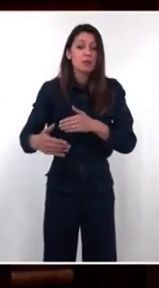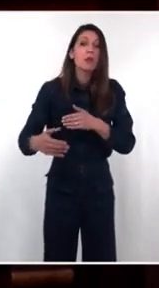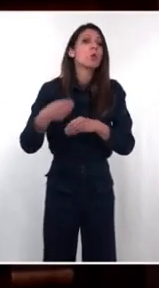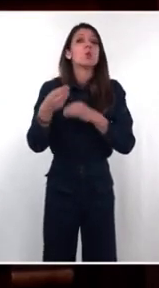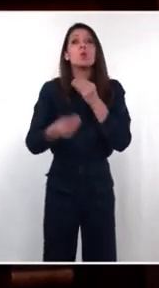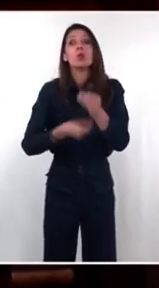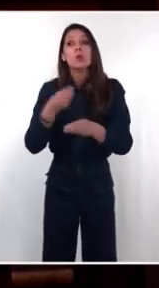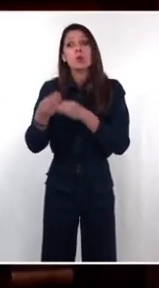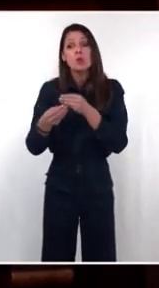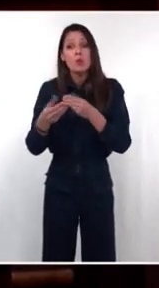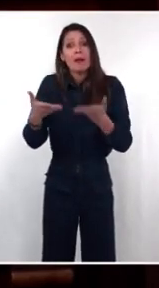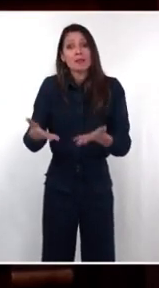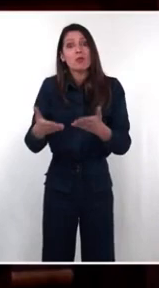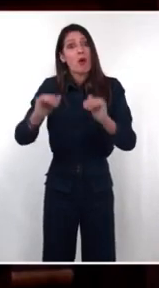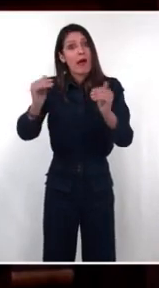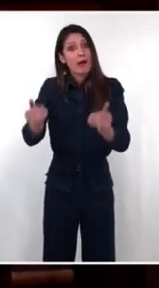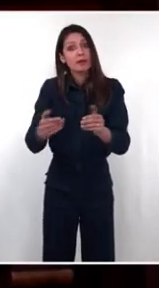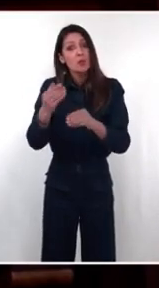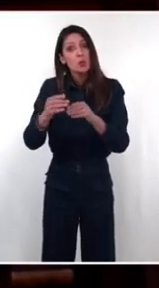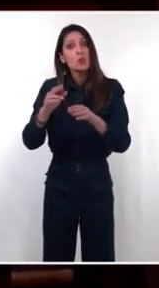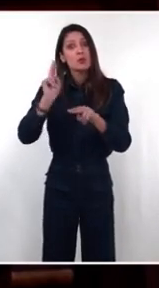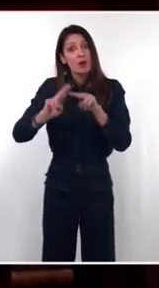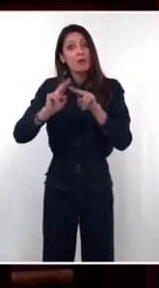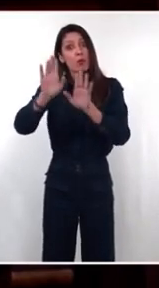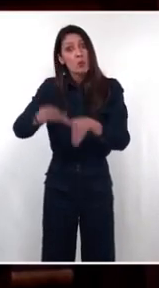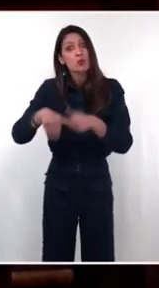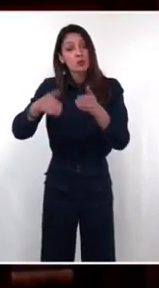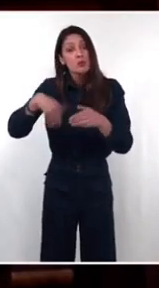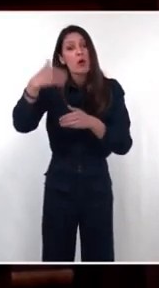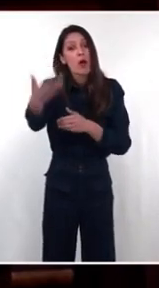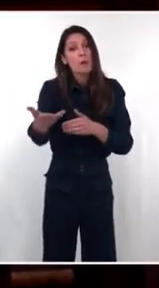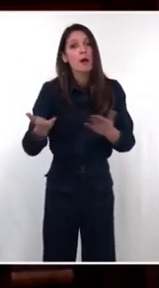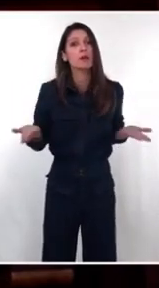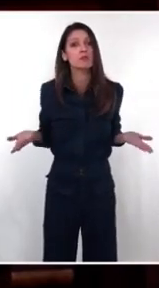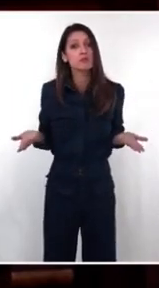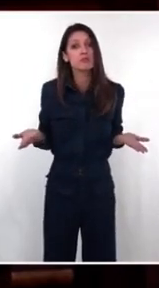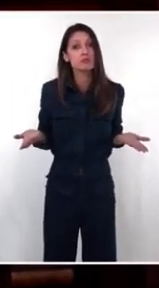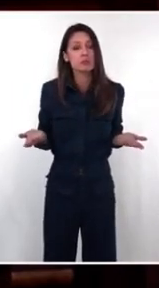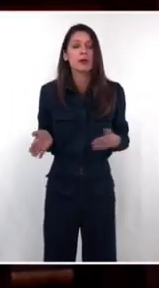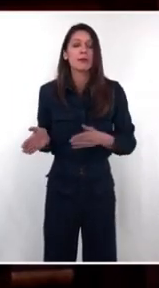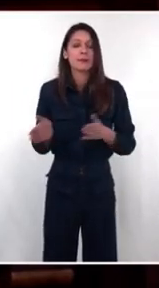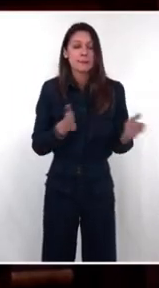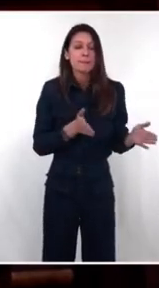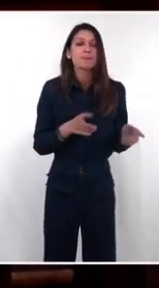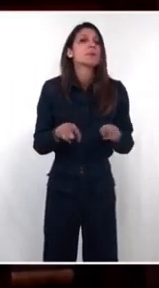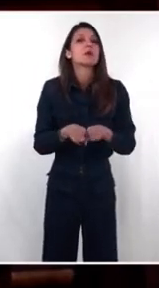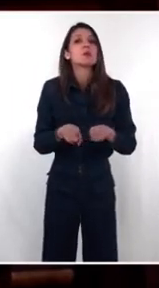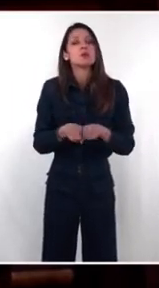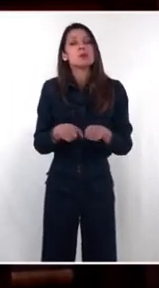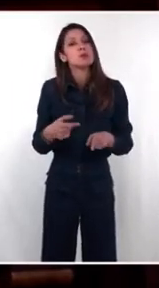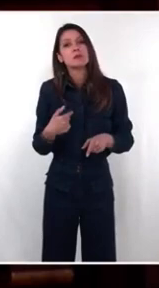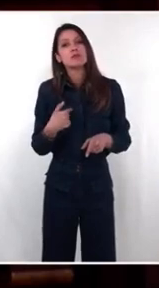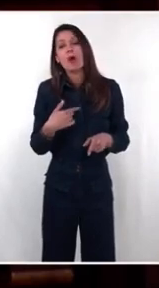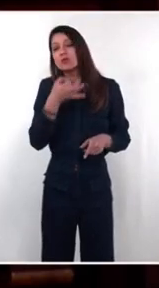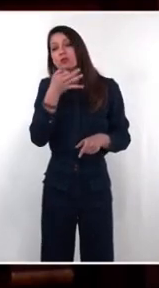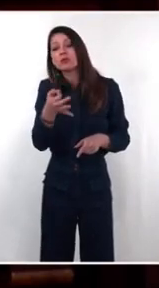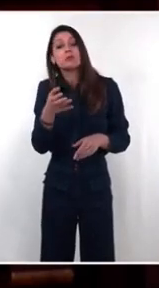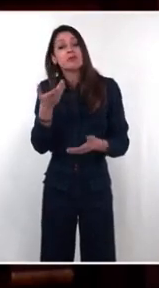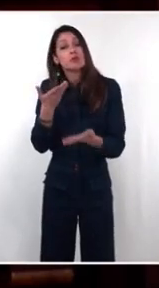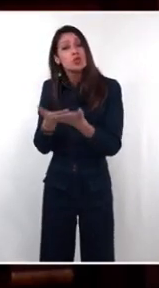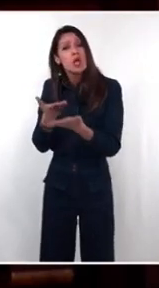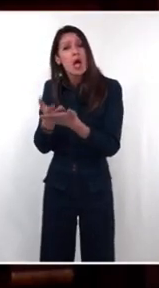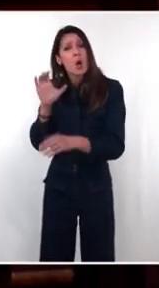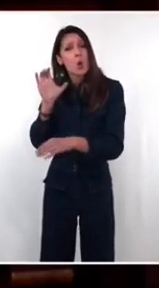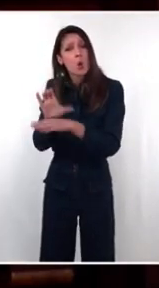se poursuivre. Et puis enfin, moi je vous avais toujours dit que je n'étais pas contre cet aménagement,